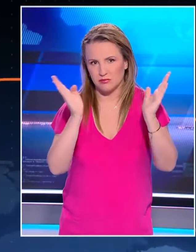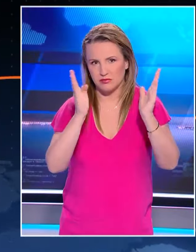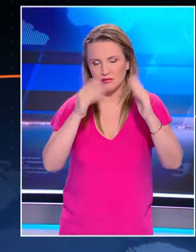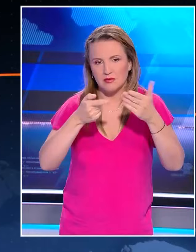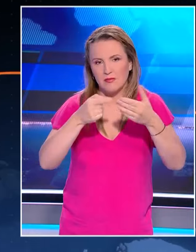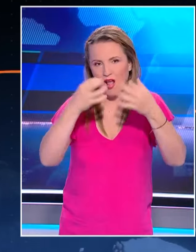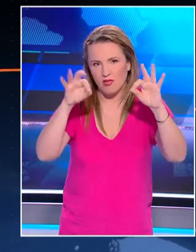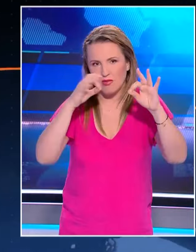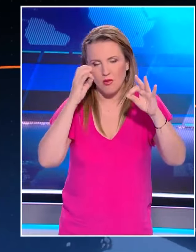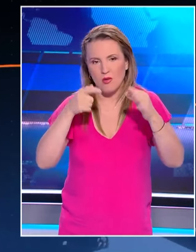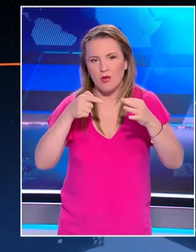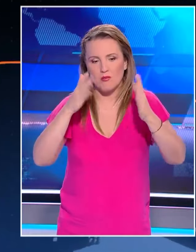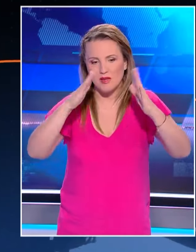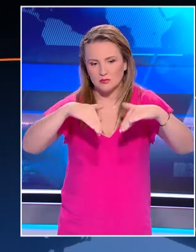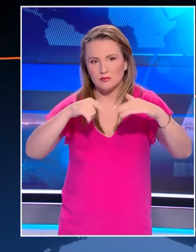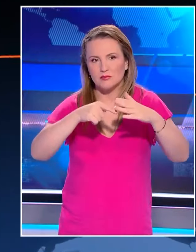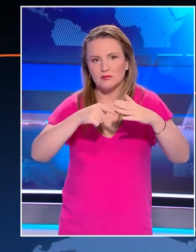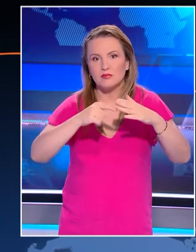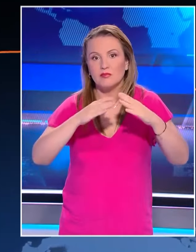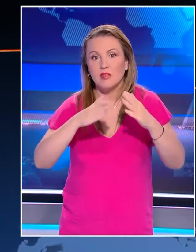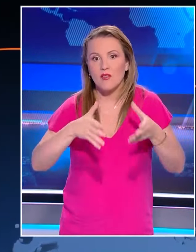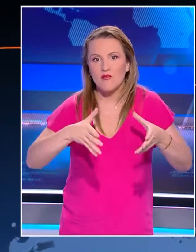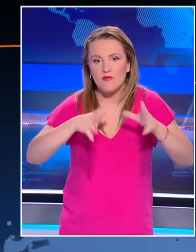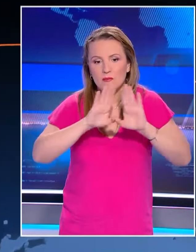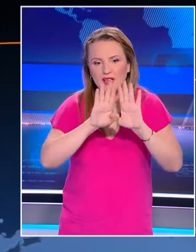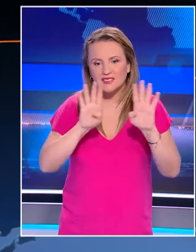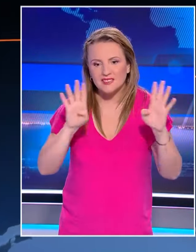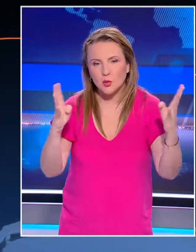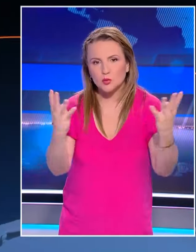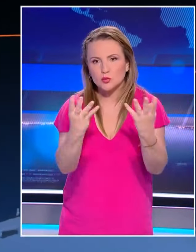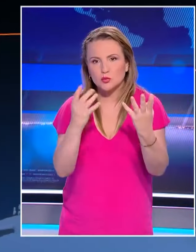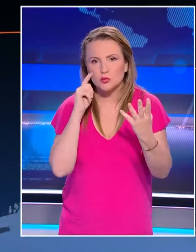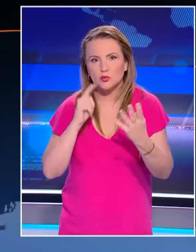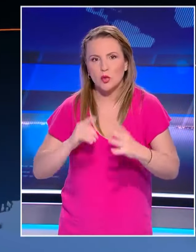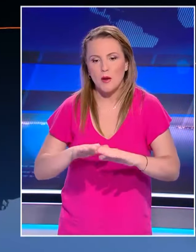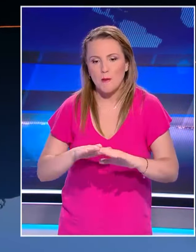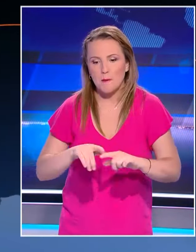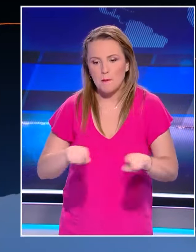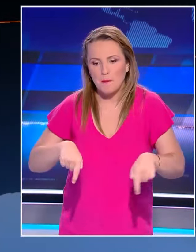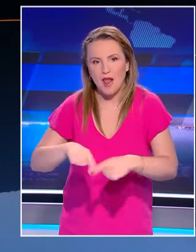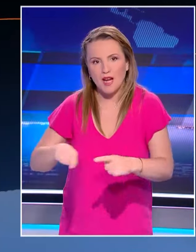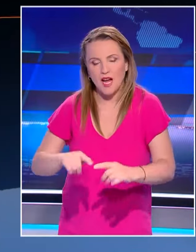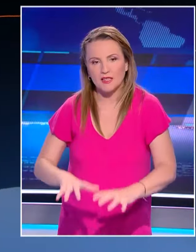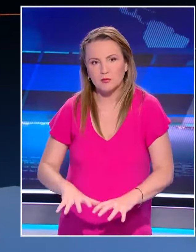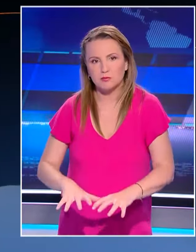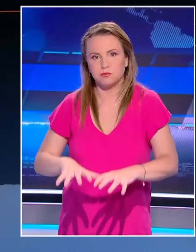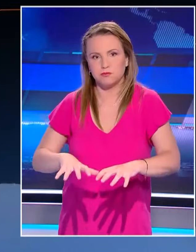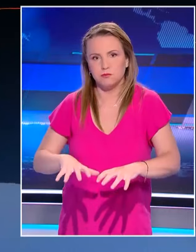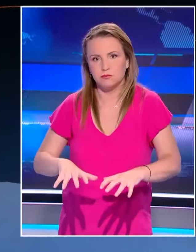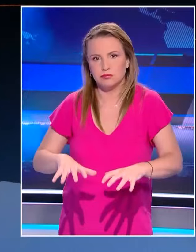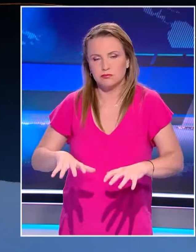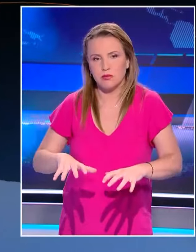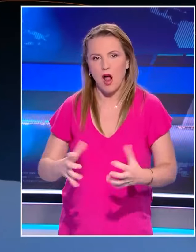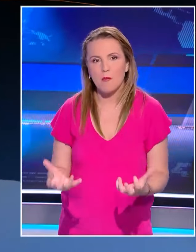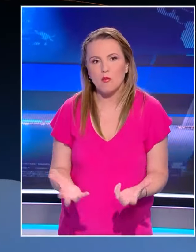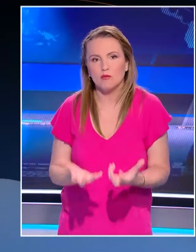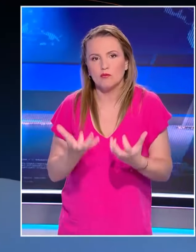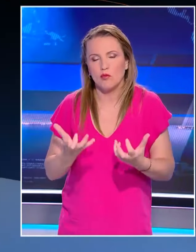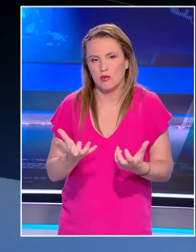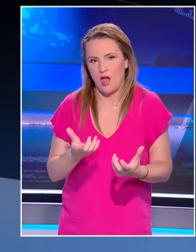τη θερμοκρασία, έχει σηκωθεί ακόμα και το πλακάκι της βεράντας. Δεν θα προχωρήσουμε μέσα για ευνόητους